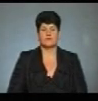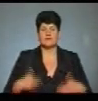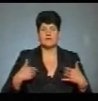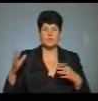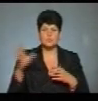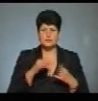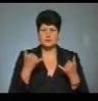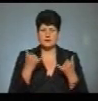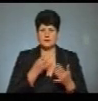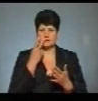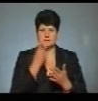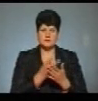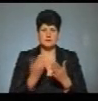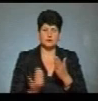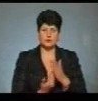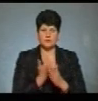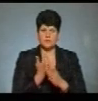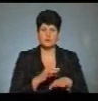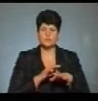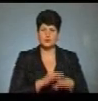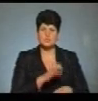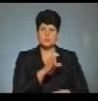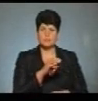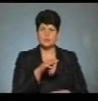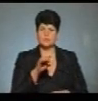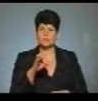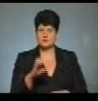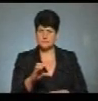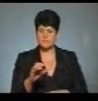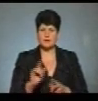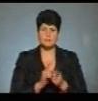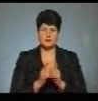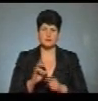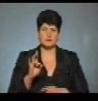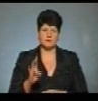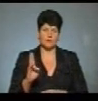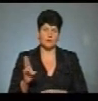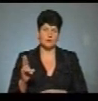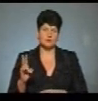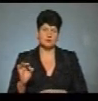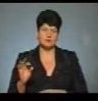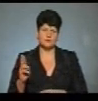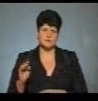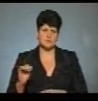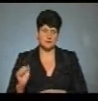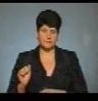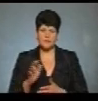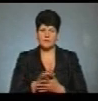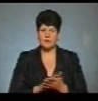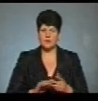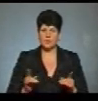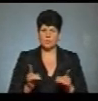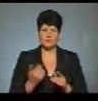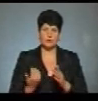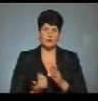Вітаю усіх, хто зараз з нами. Ви дивитеся новини. Я ведуча Соломія Струс, сурдоперекладач Надія Куцовська. І далі коротко про головні події